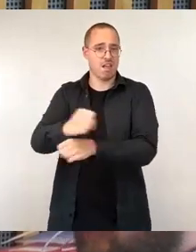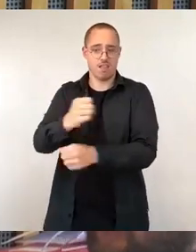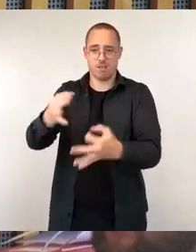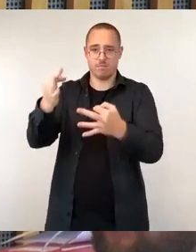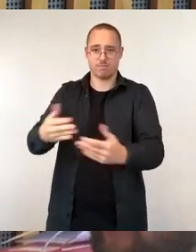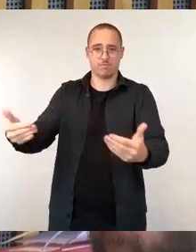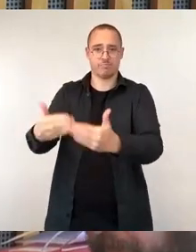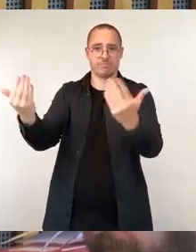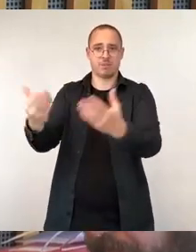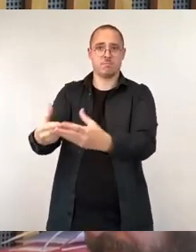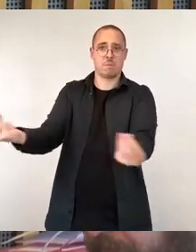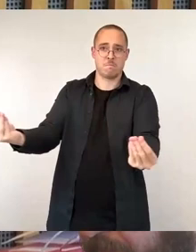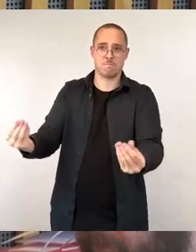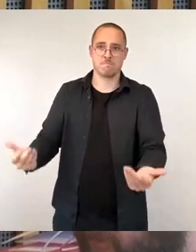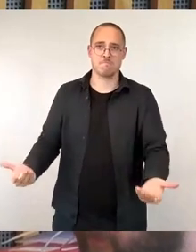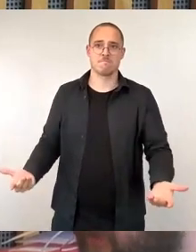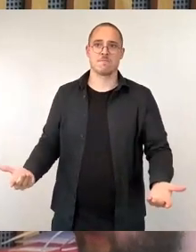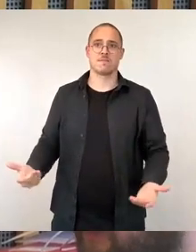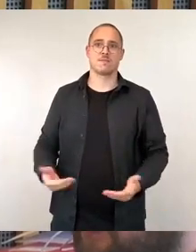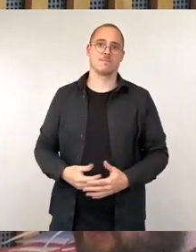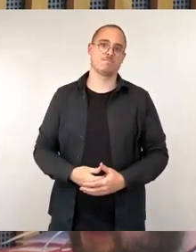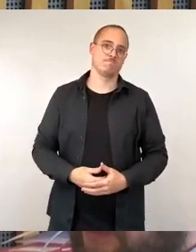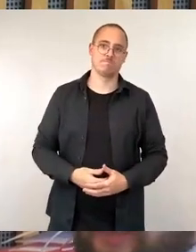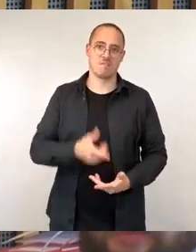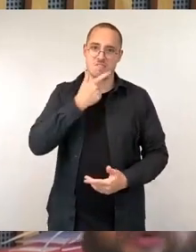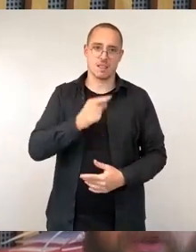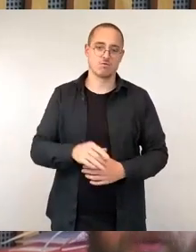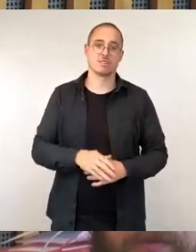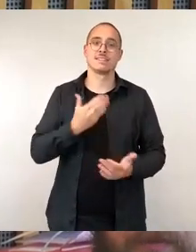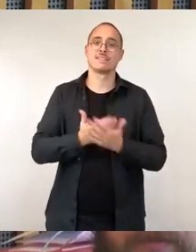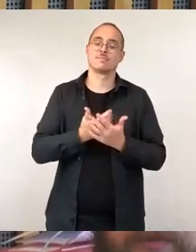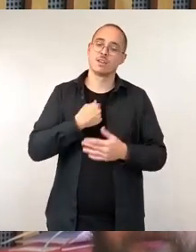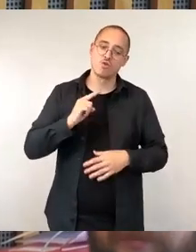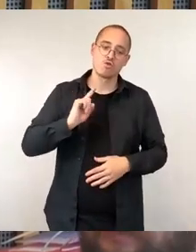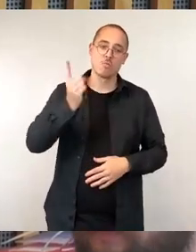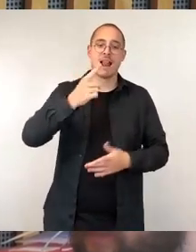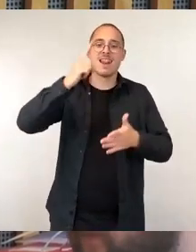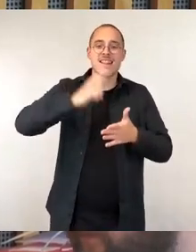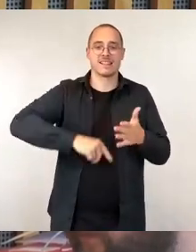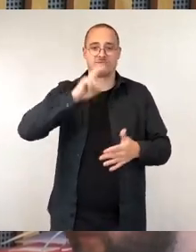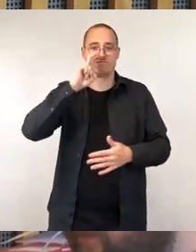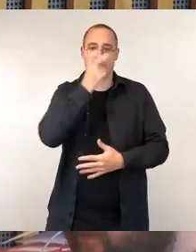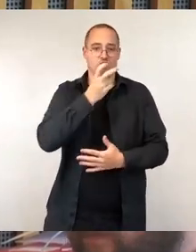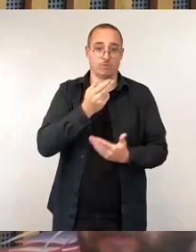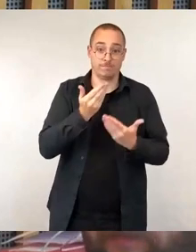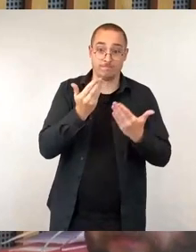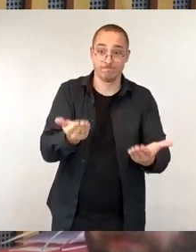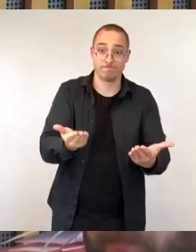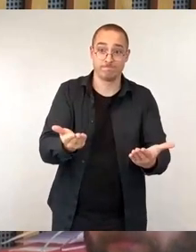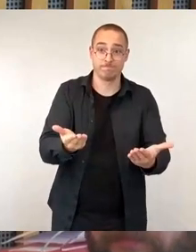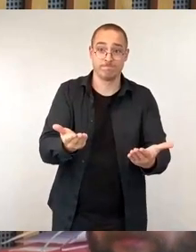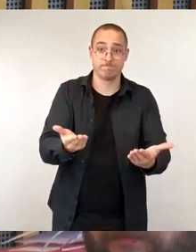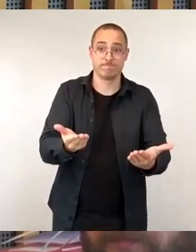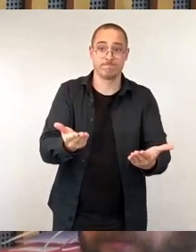nicht überschaut wird. Und deshalb starte ich jetzt noch einmal einen letzten Versuch. Wir haben jetzt hier diverse